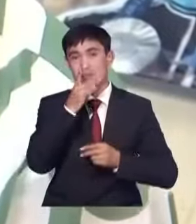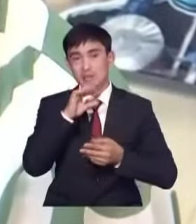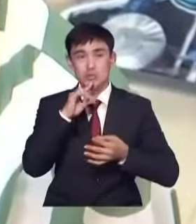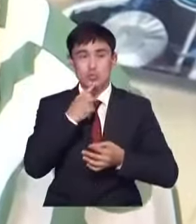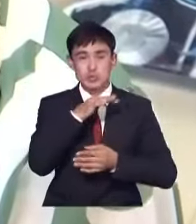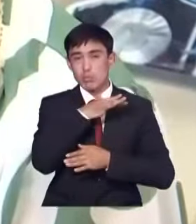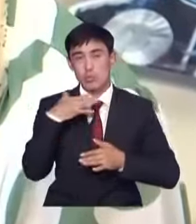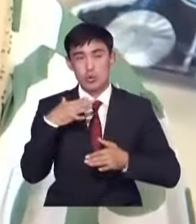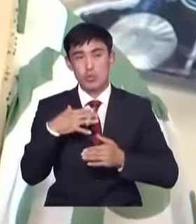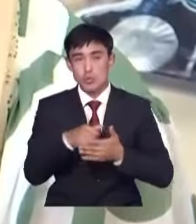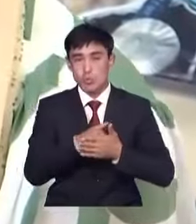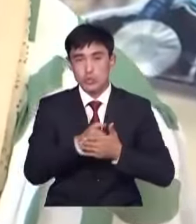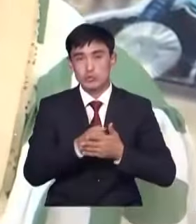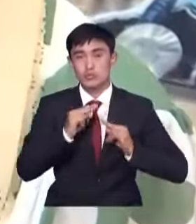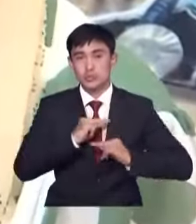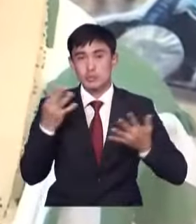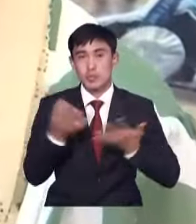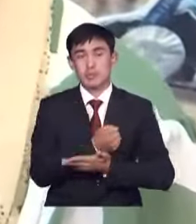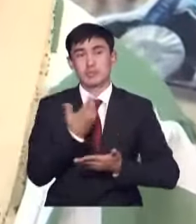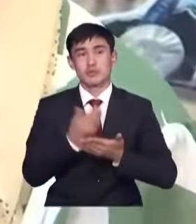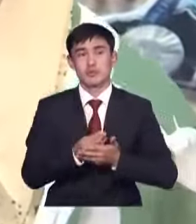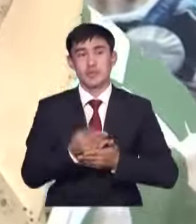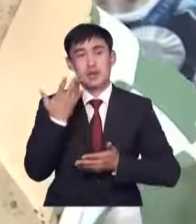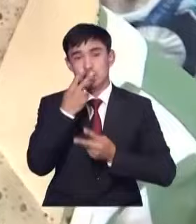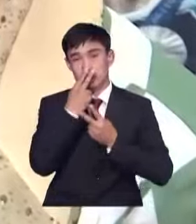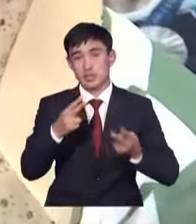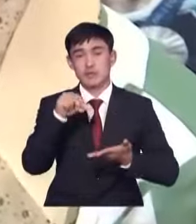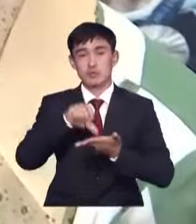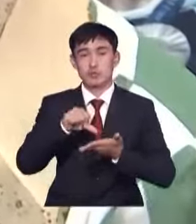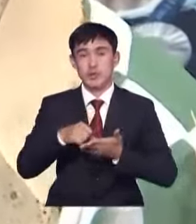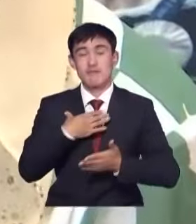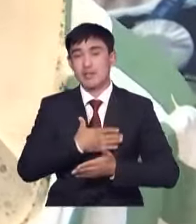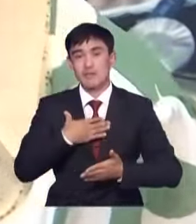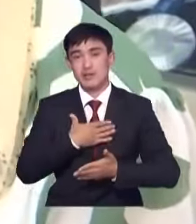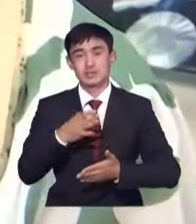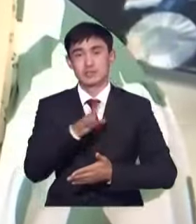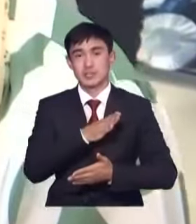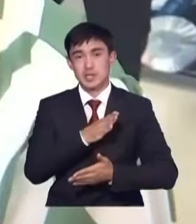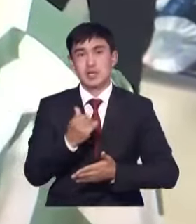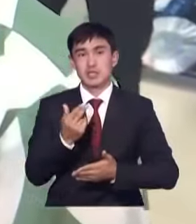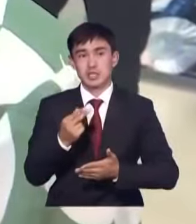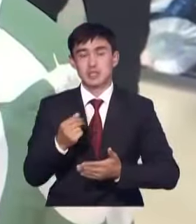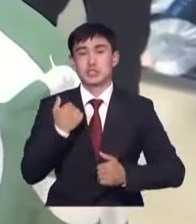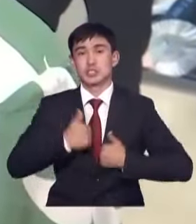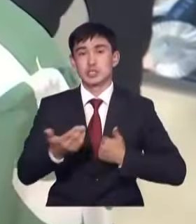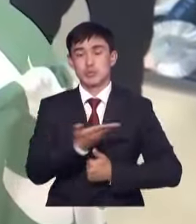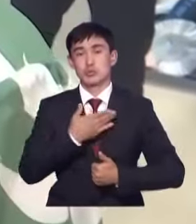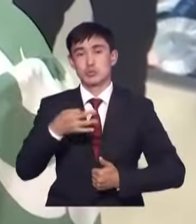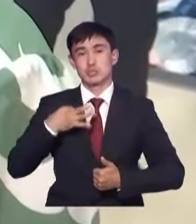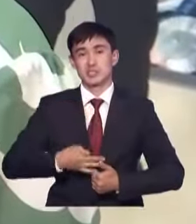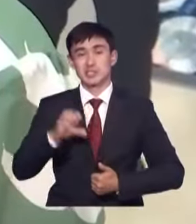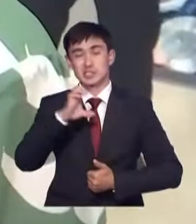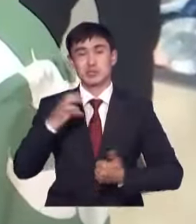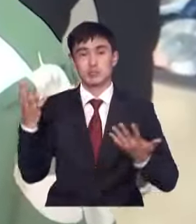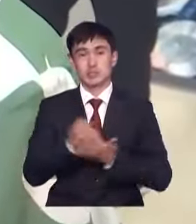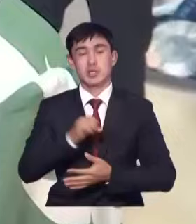было много. Но он упорством и трудом добился своего. Когда смотрела выступление, волновалась, переживала. Это честь для меня, что мой сын стал